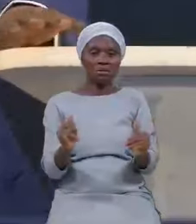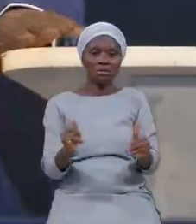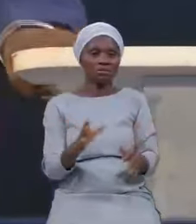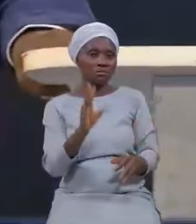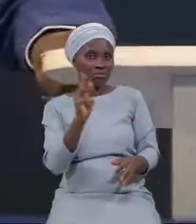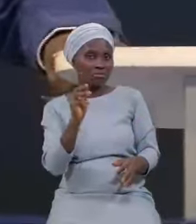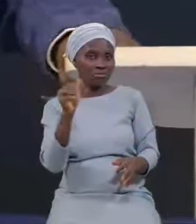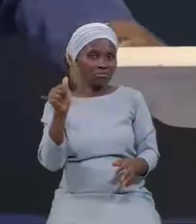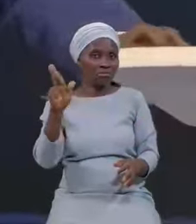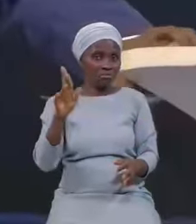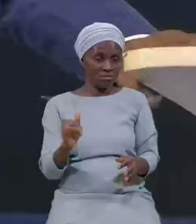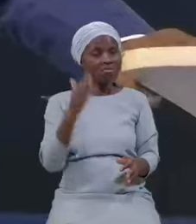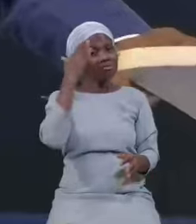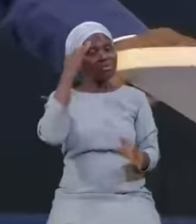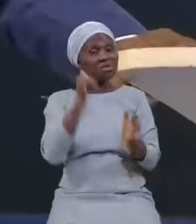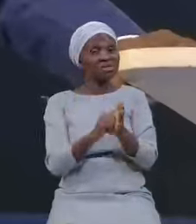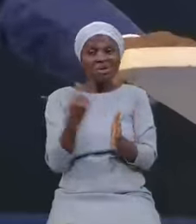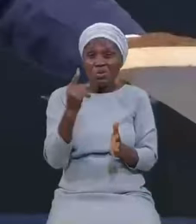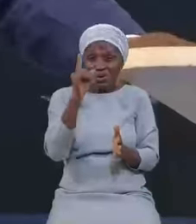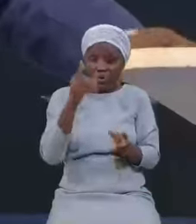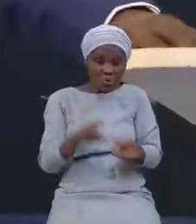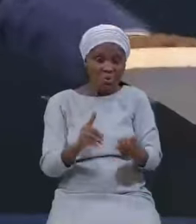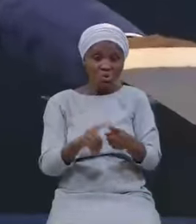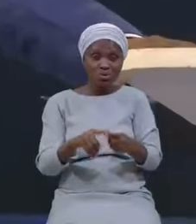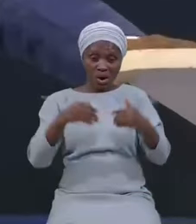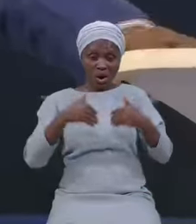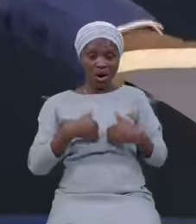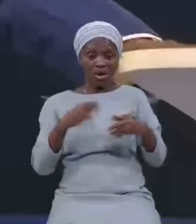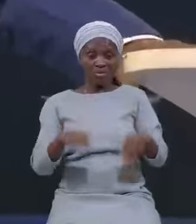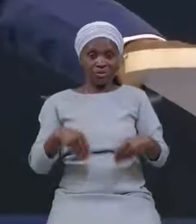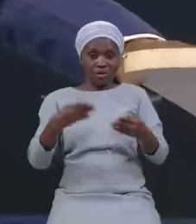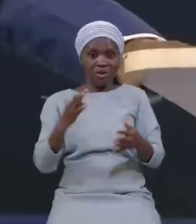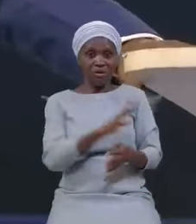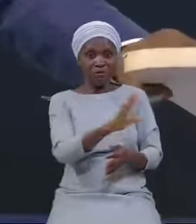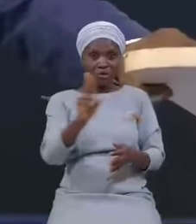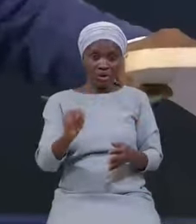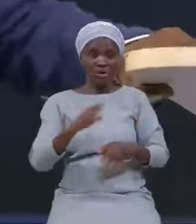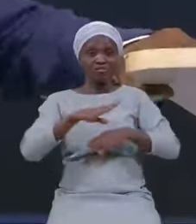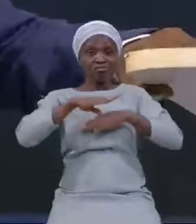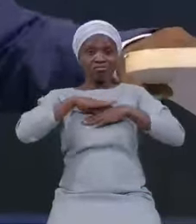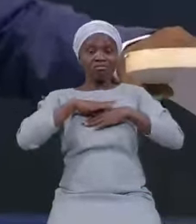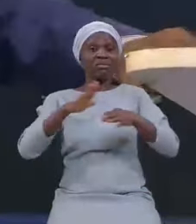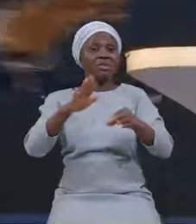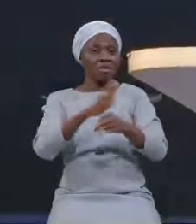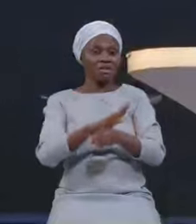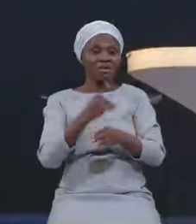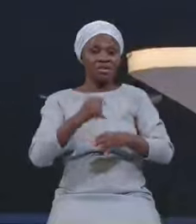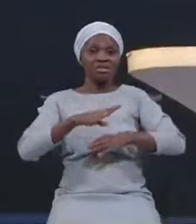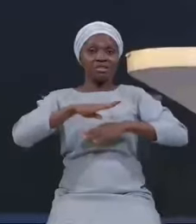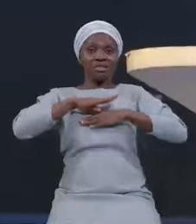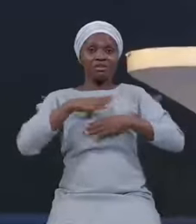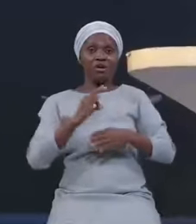la provision dans ta vie et d'avoir la suffisance, pour avoir la satisfaction dans ta vie de